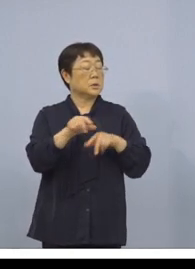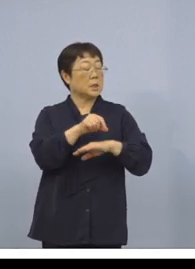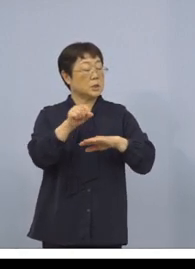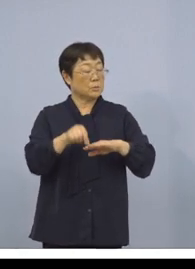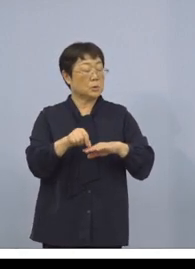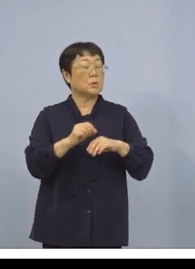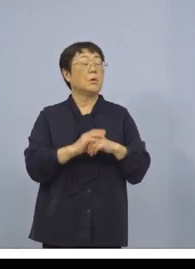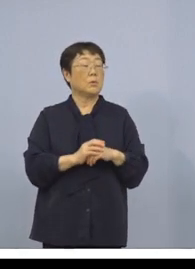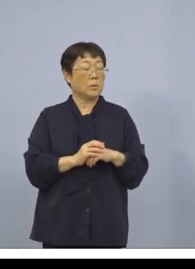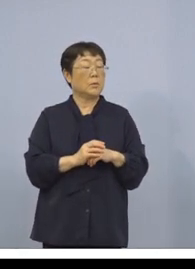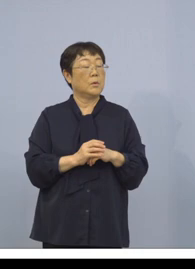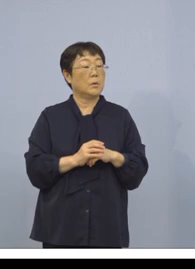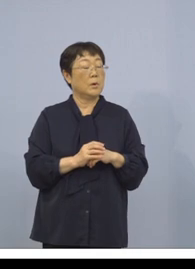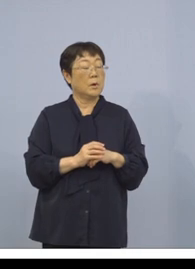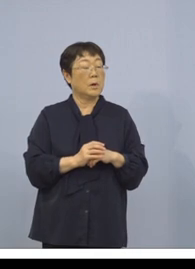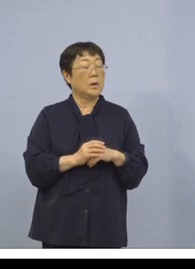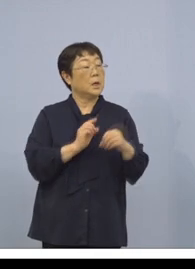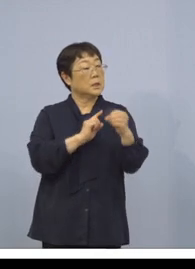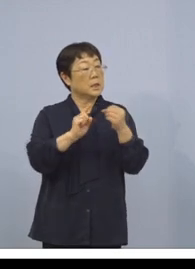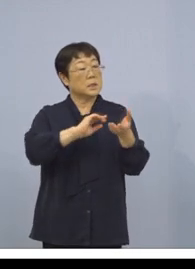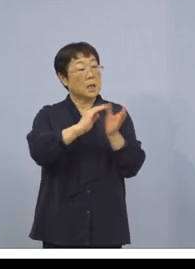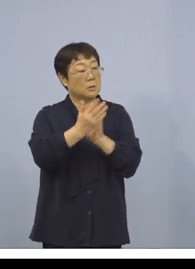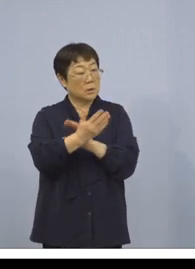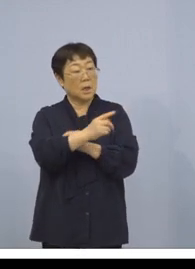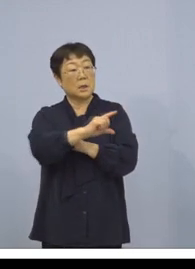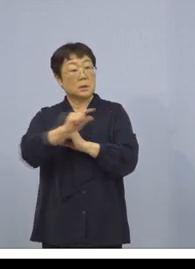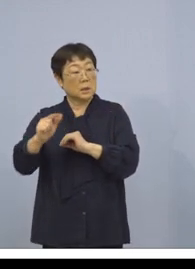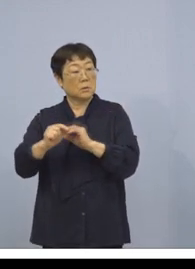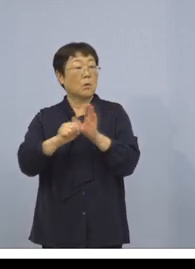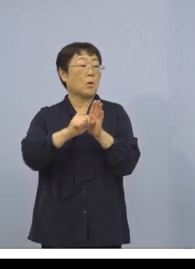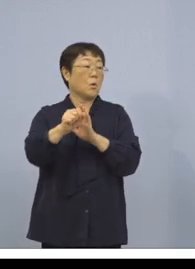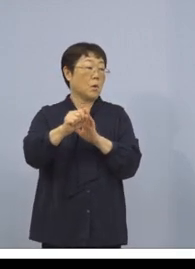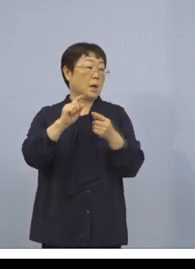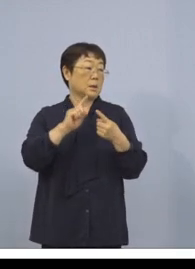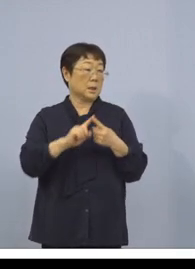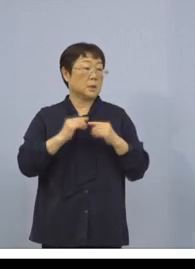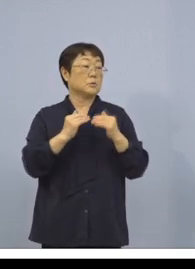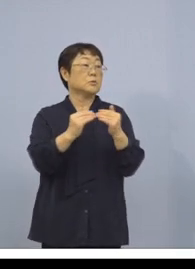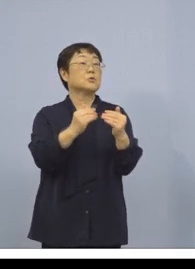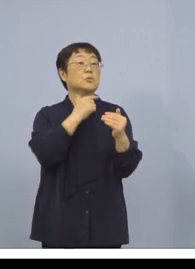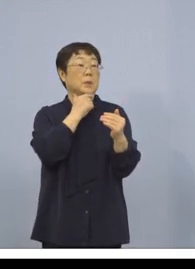化、効率化、こういったものに、